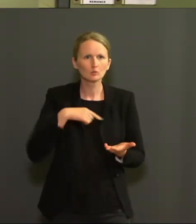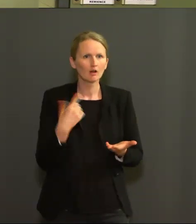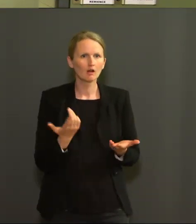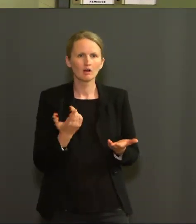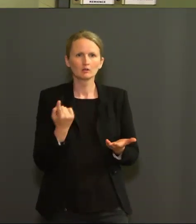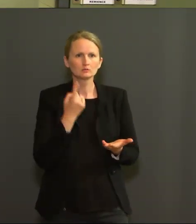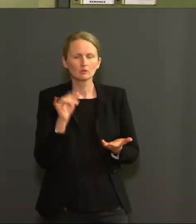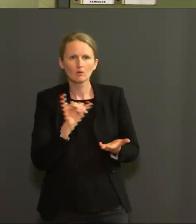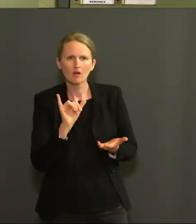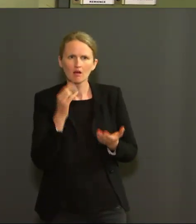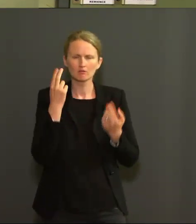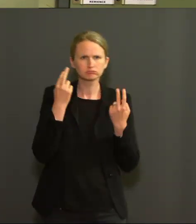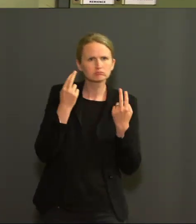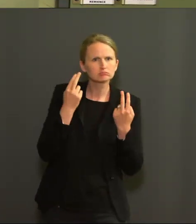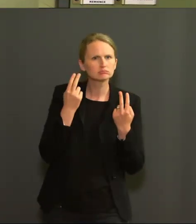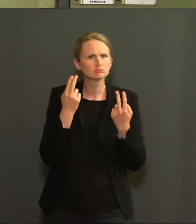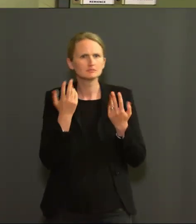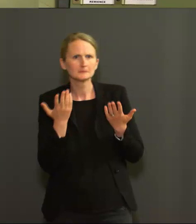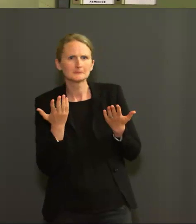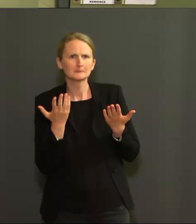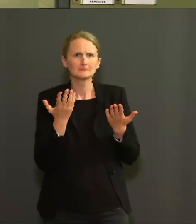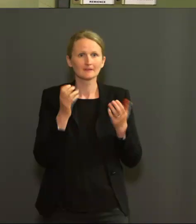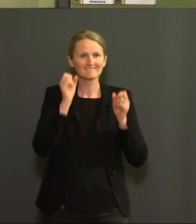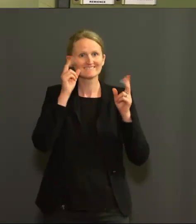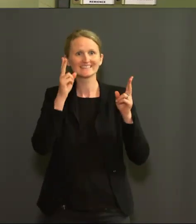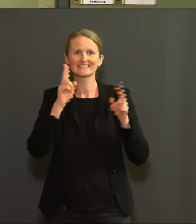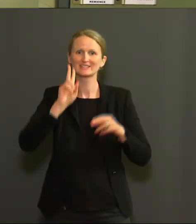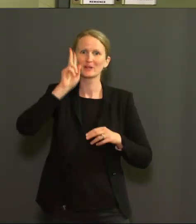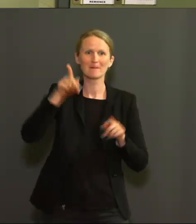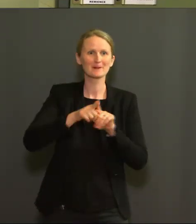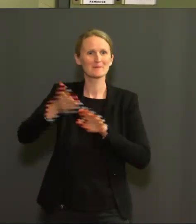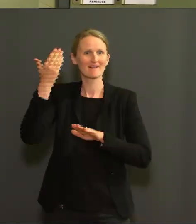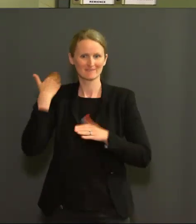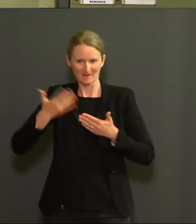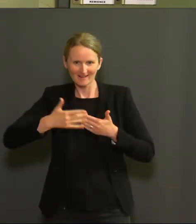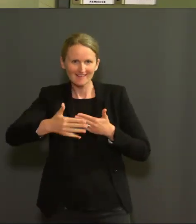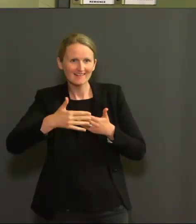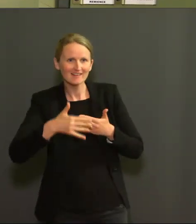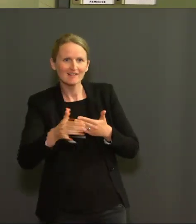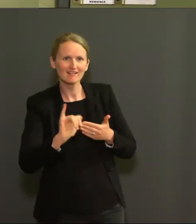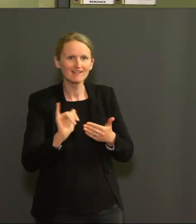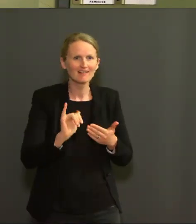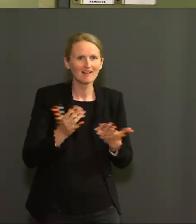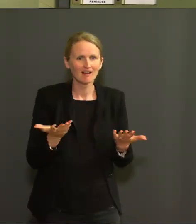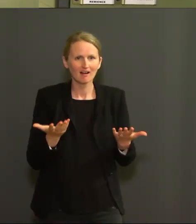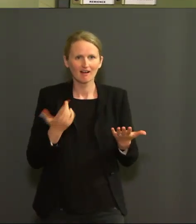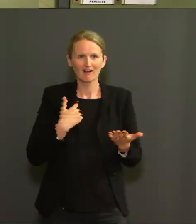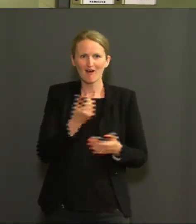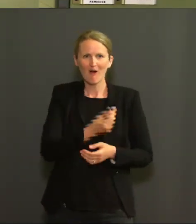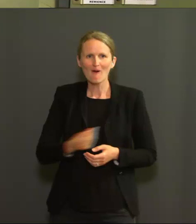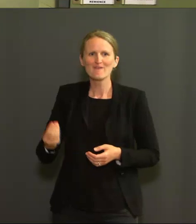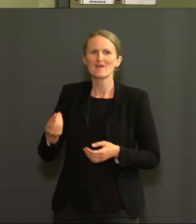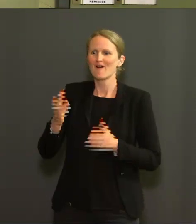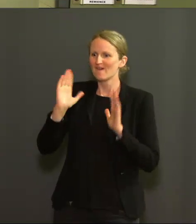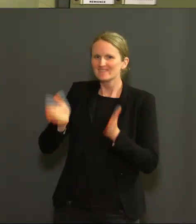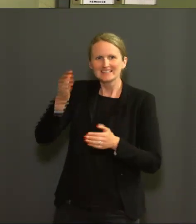qui reflètent les prémices d'un retour à la vie normale. Nous félicitons nos enfants pour leurs résultats, nous préparons sac et valise pour quelques